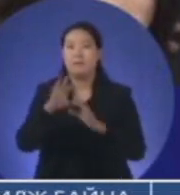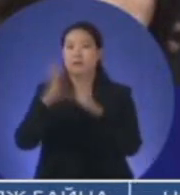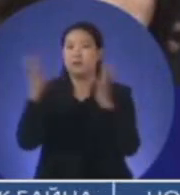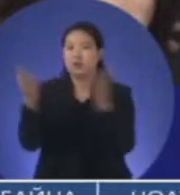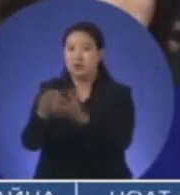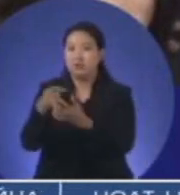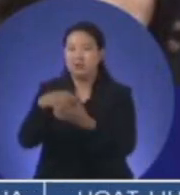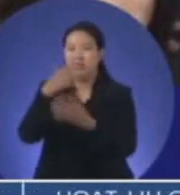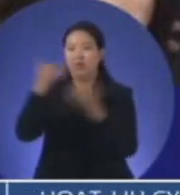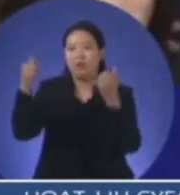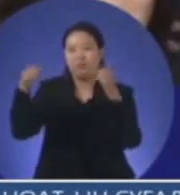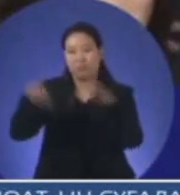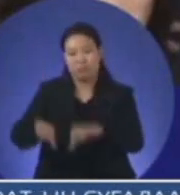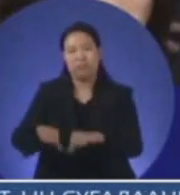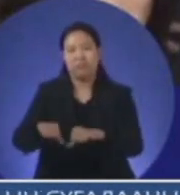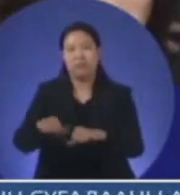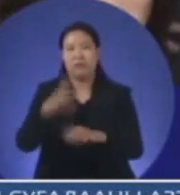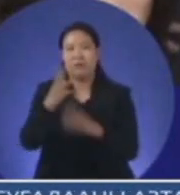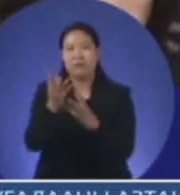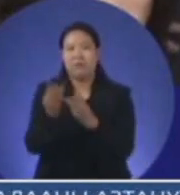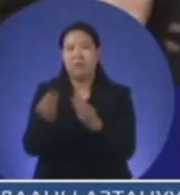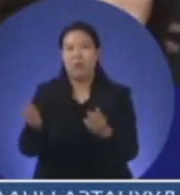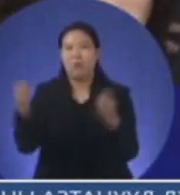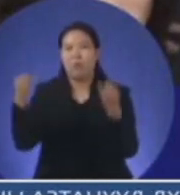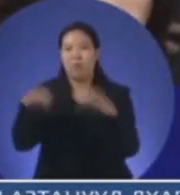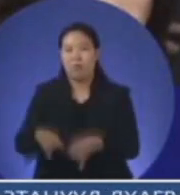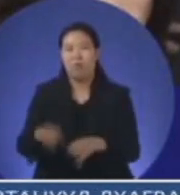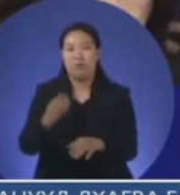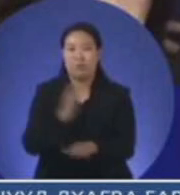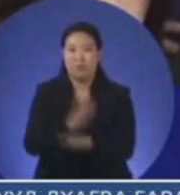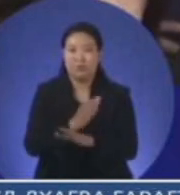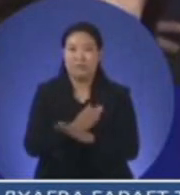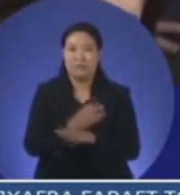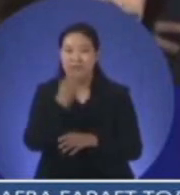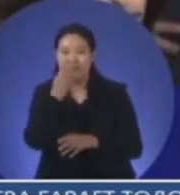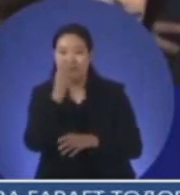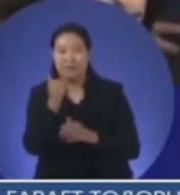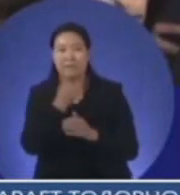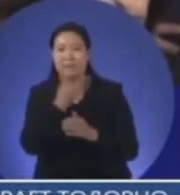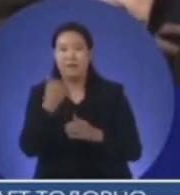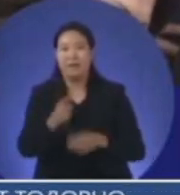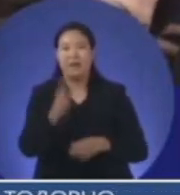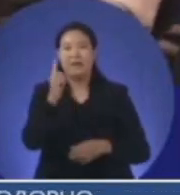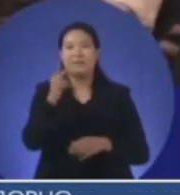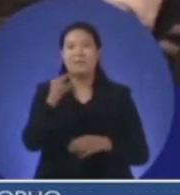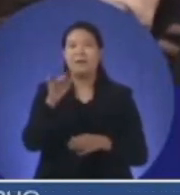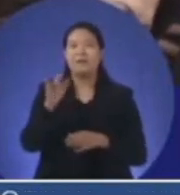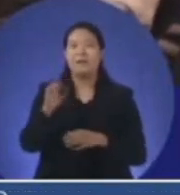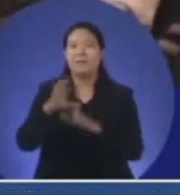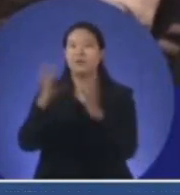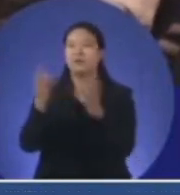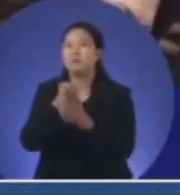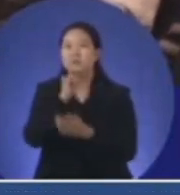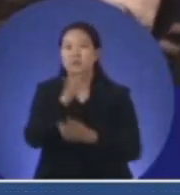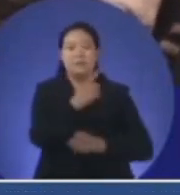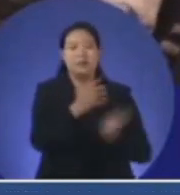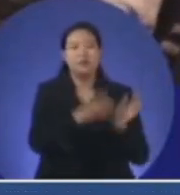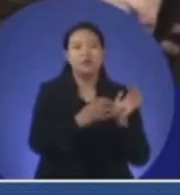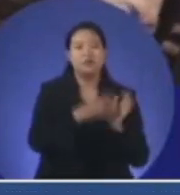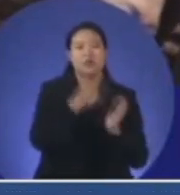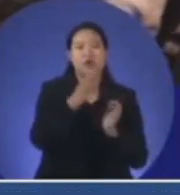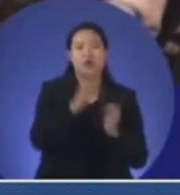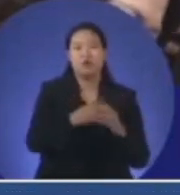сөндөг, ингэж ялцардаг хяналтгүй нэг парламент. Энэ ганцхан энэ парламент биш. Би 92 оноос хойш бүгдийг